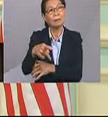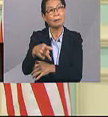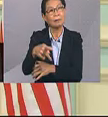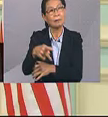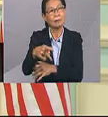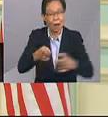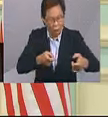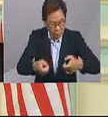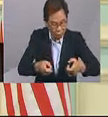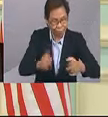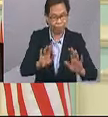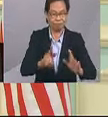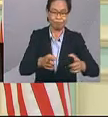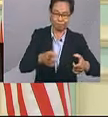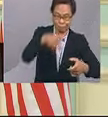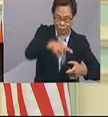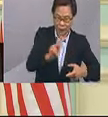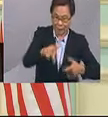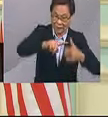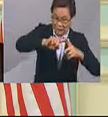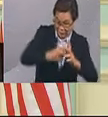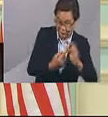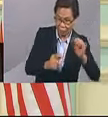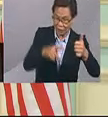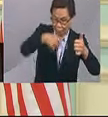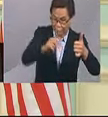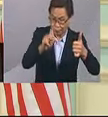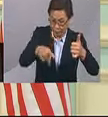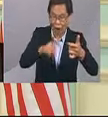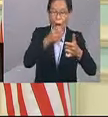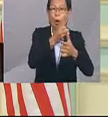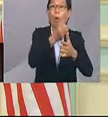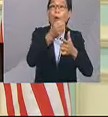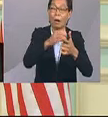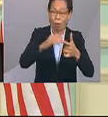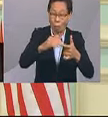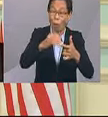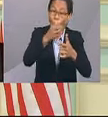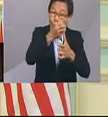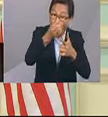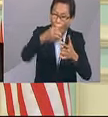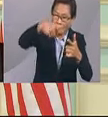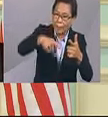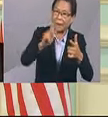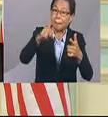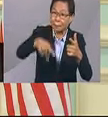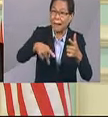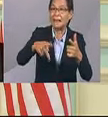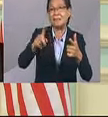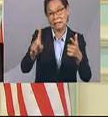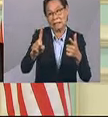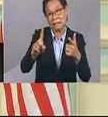secara administratif ataupun PKP secara diperketatkan. Jadi memang kita bersedia